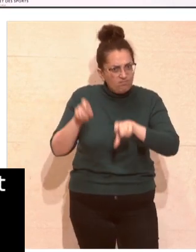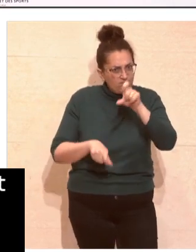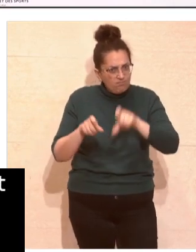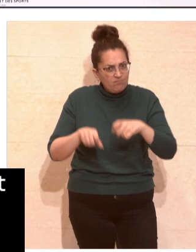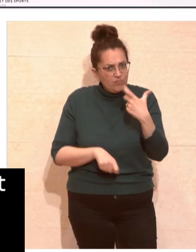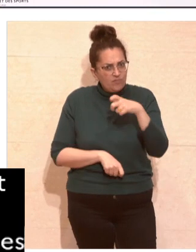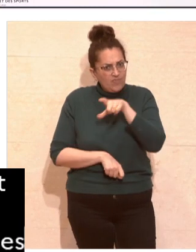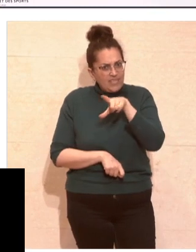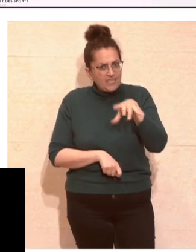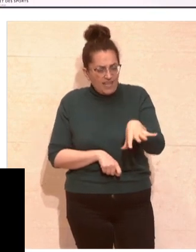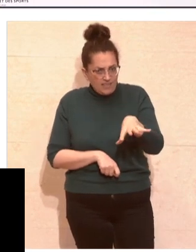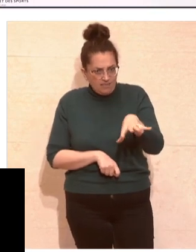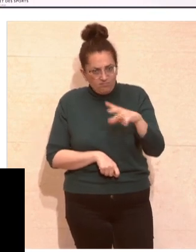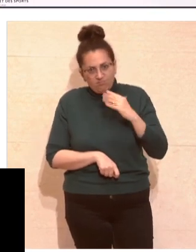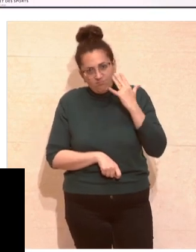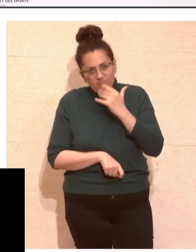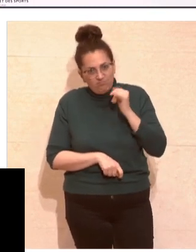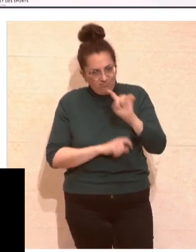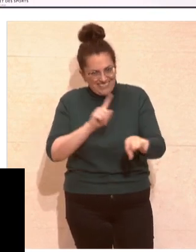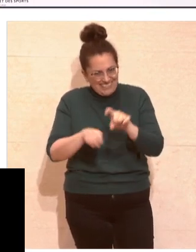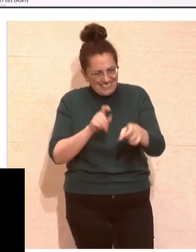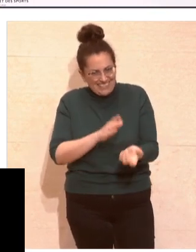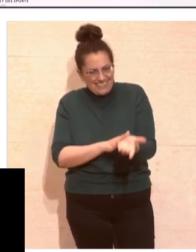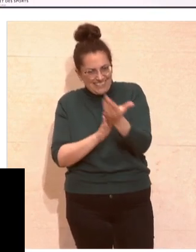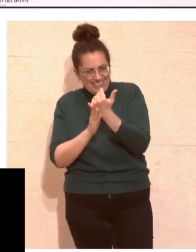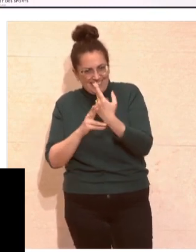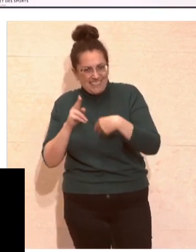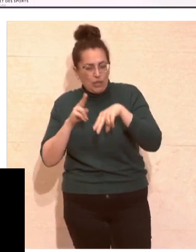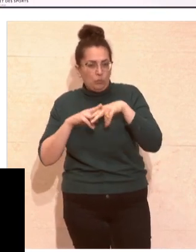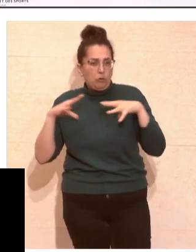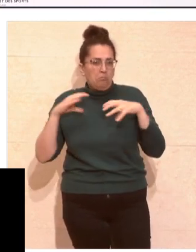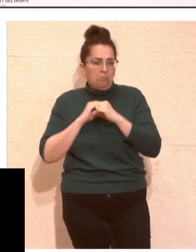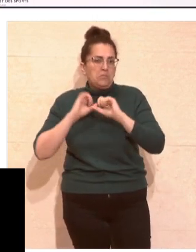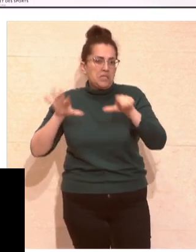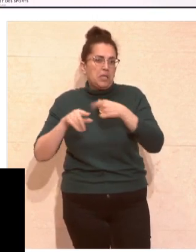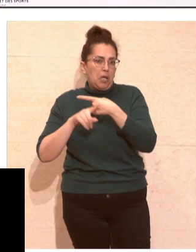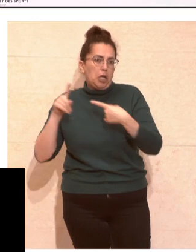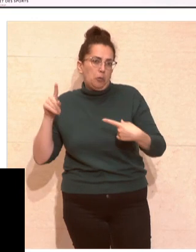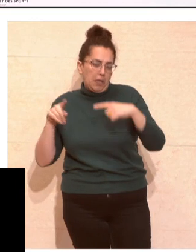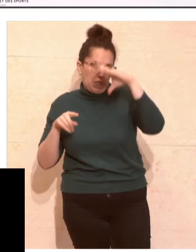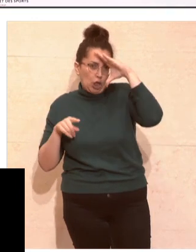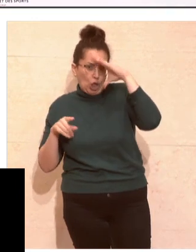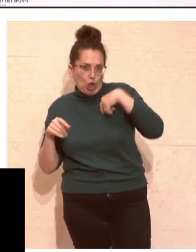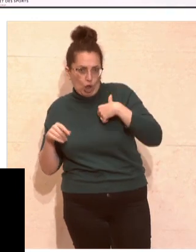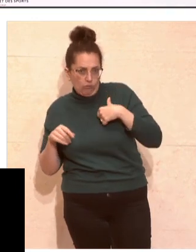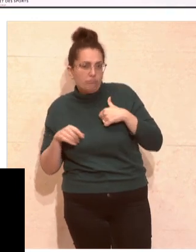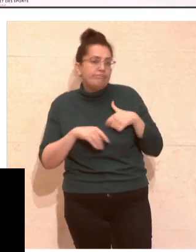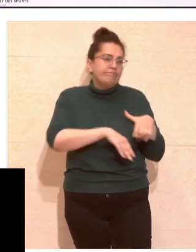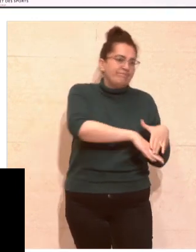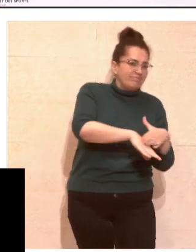par questionnaire en classe. Le temps de sommeil moyen n'a pas changé. Ils dorment environ 7h30, ce qui est beaucoup moins que les 9 heures